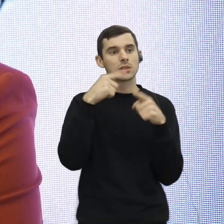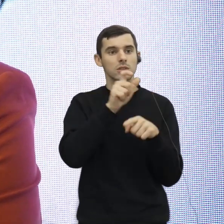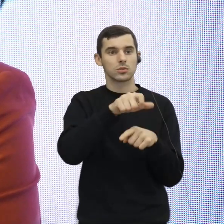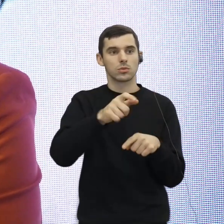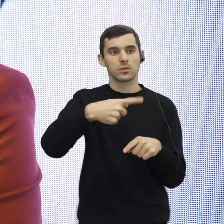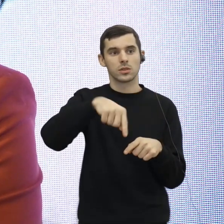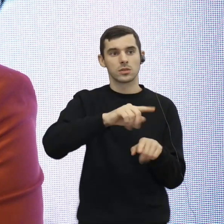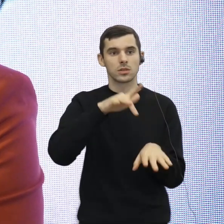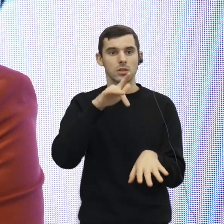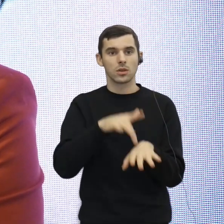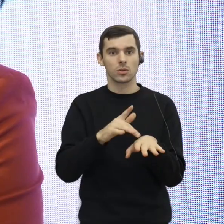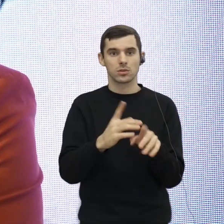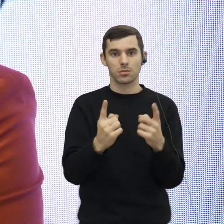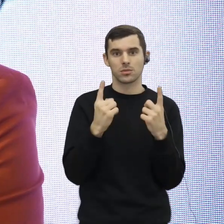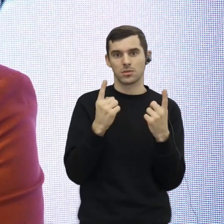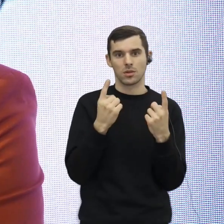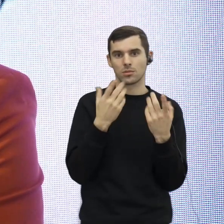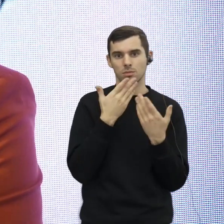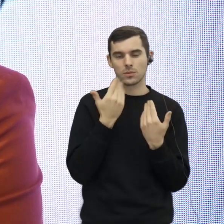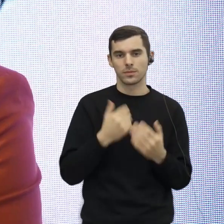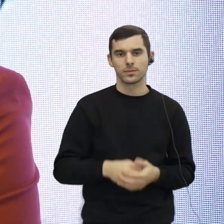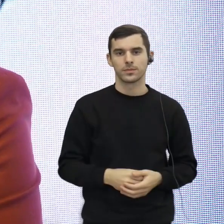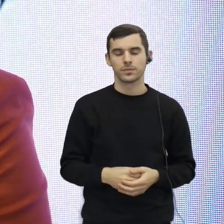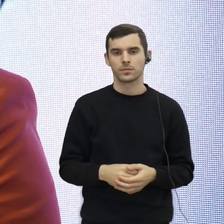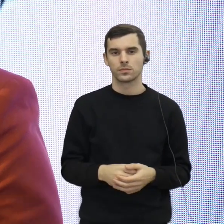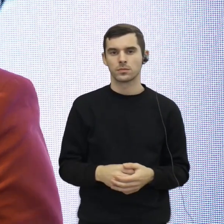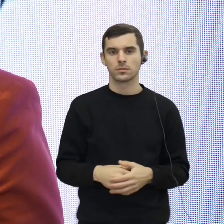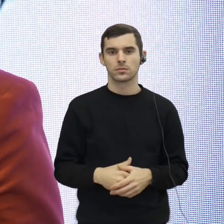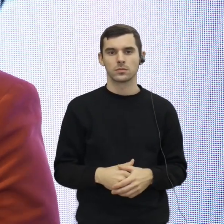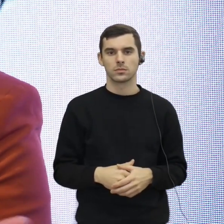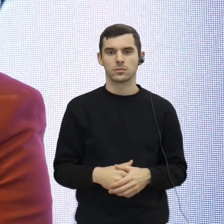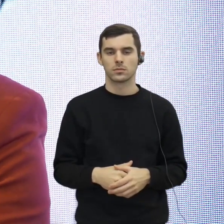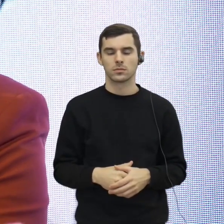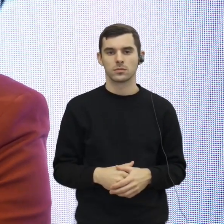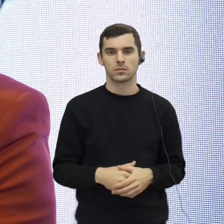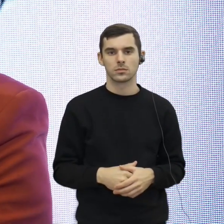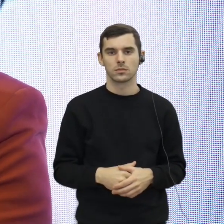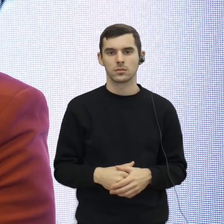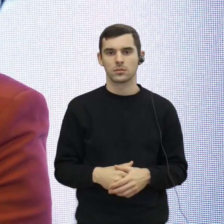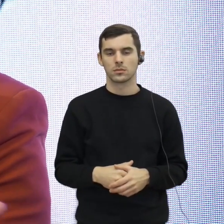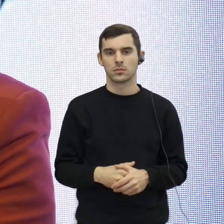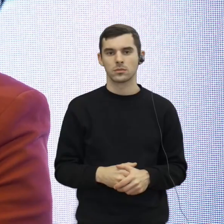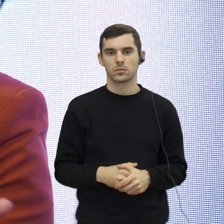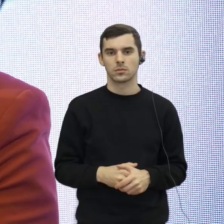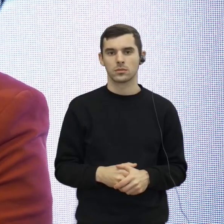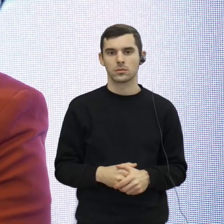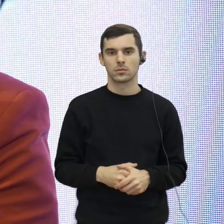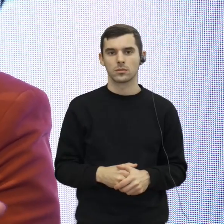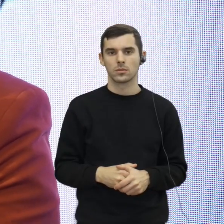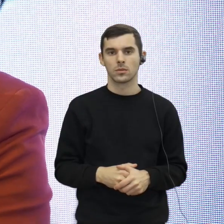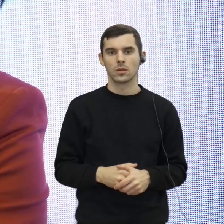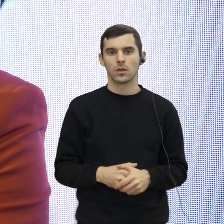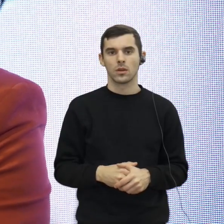Nes neaišku, kada ateis, kaip ir minėjau, kad neaišku, kada ateis kažkurios kitos grupės, ar ne, vieta